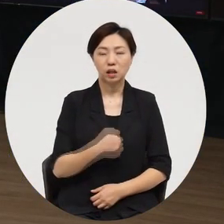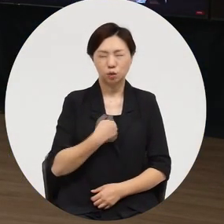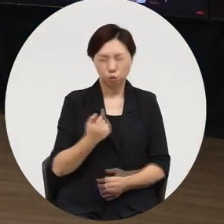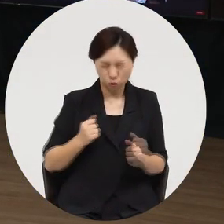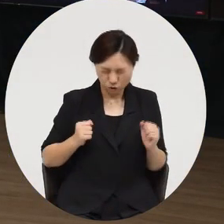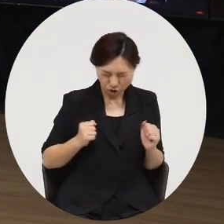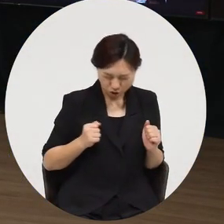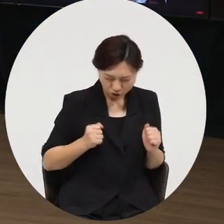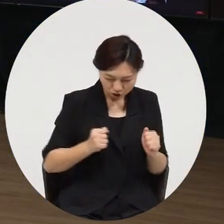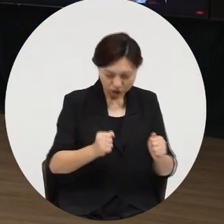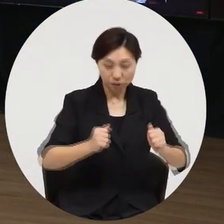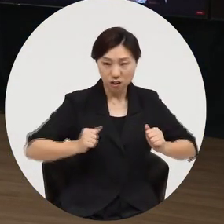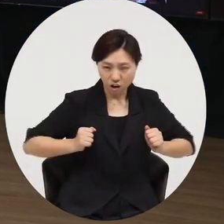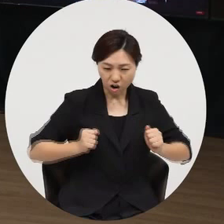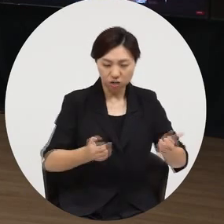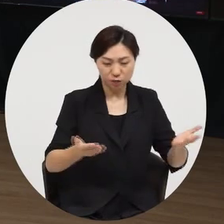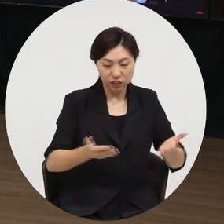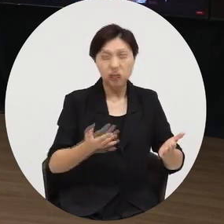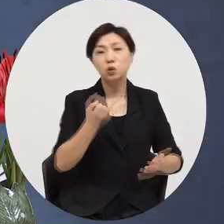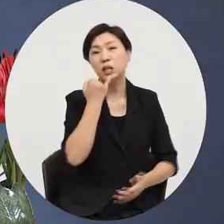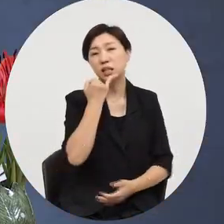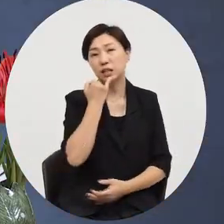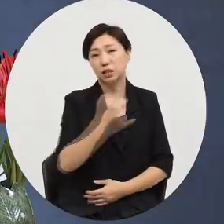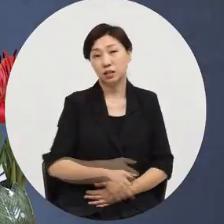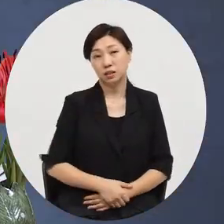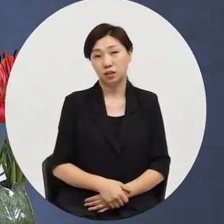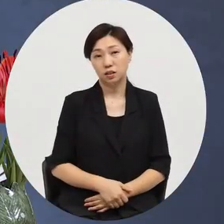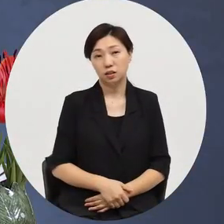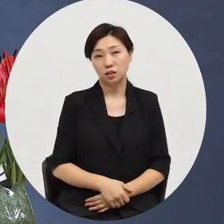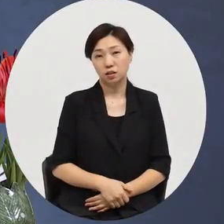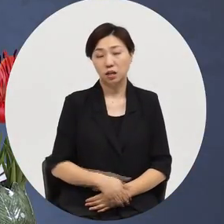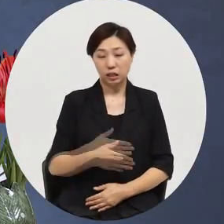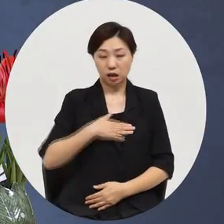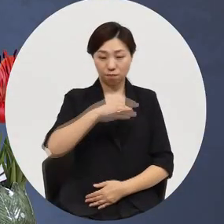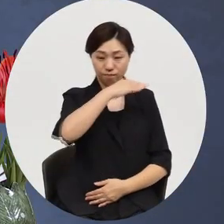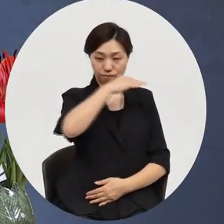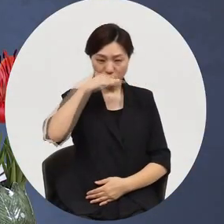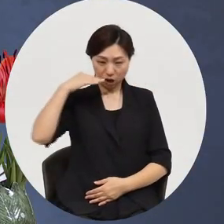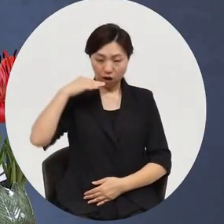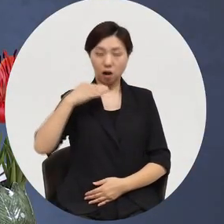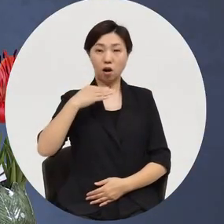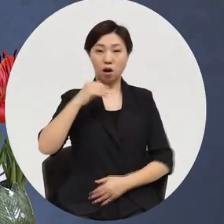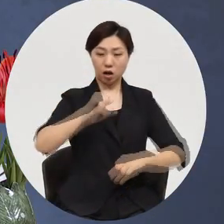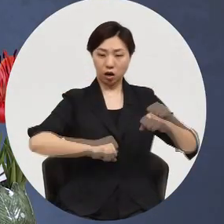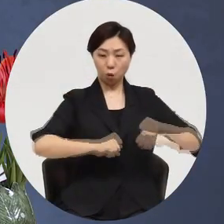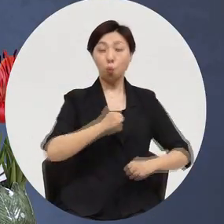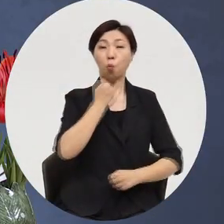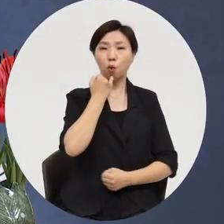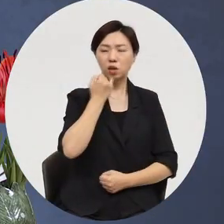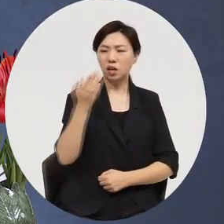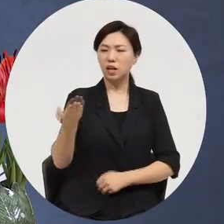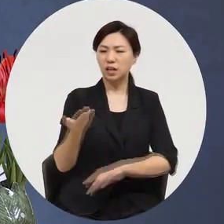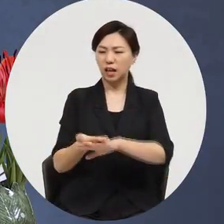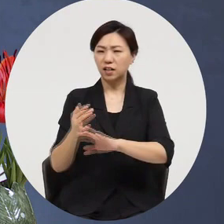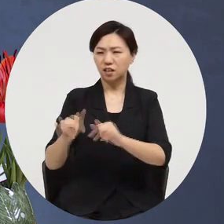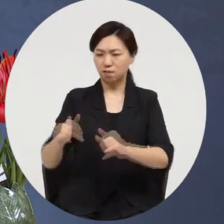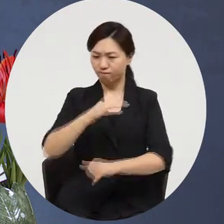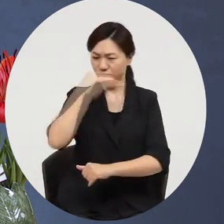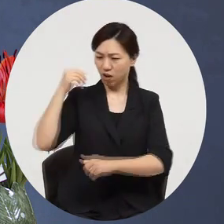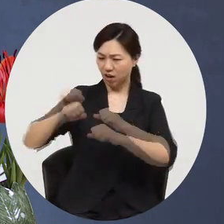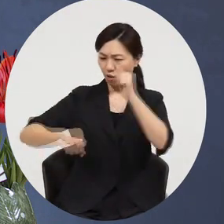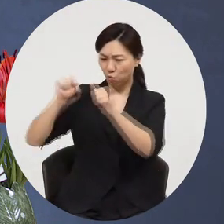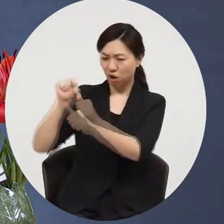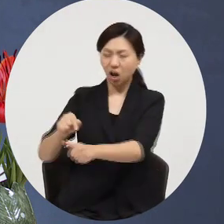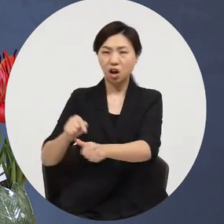자기가 열심히 하는 건 좋은데, 그러니까 자기가 바르게 하는 건 좋은데, 남보고 그렇게 하라 하는 것